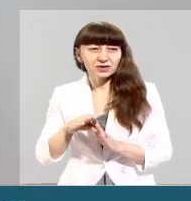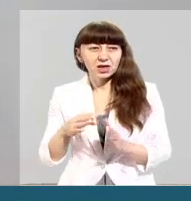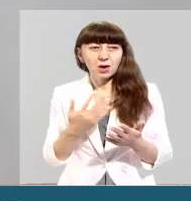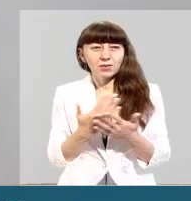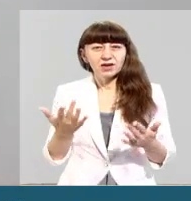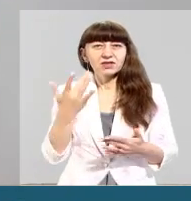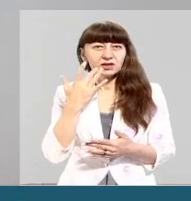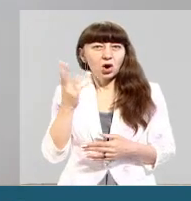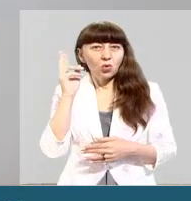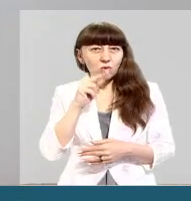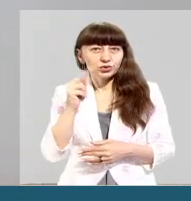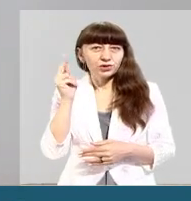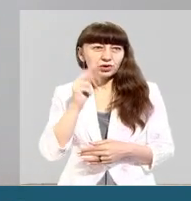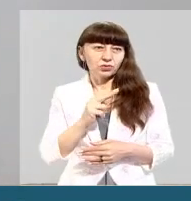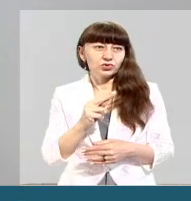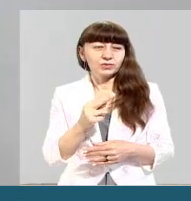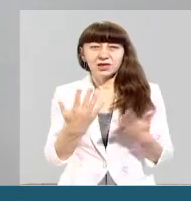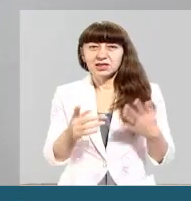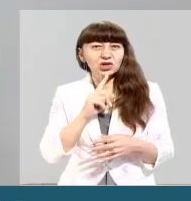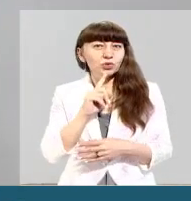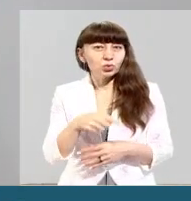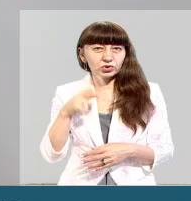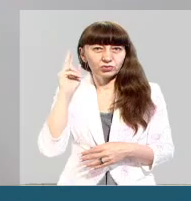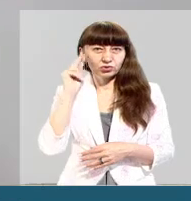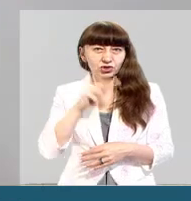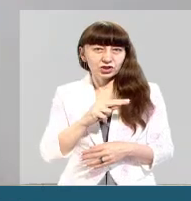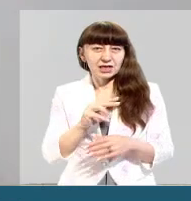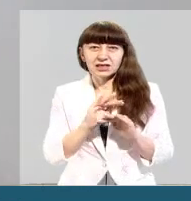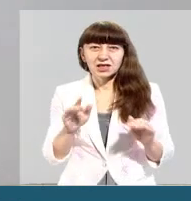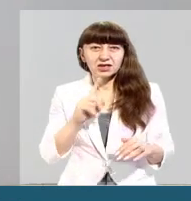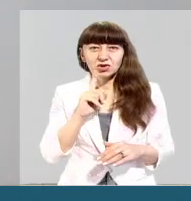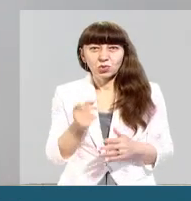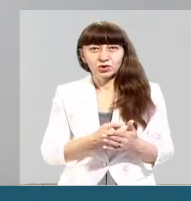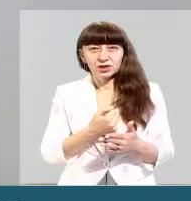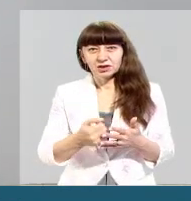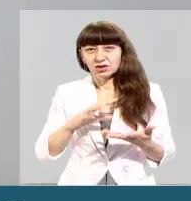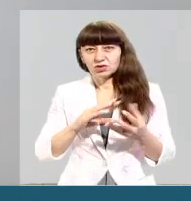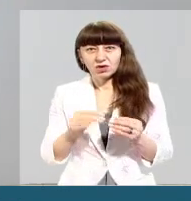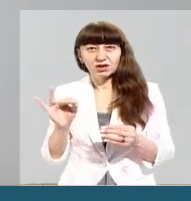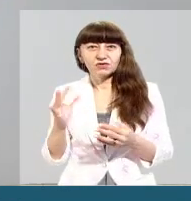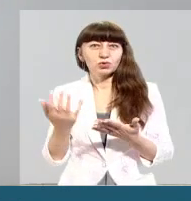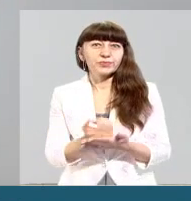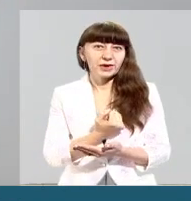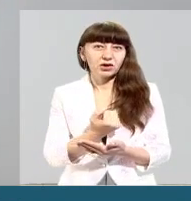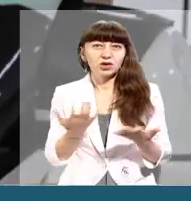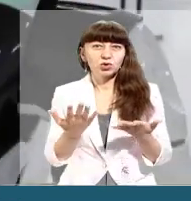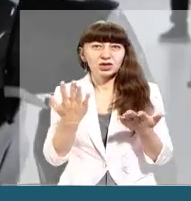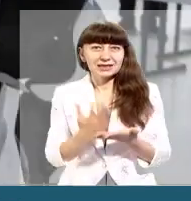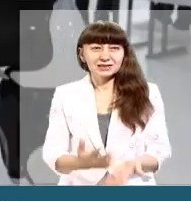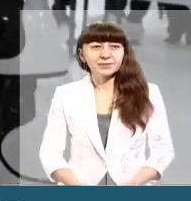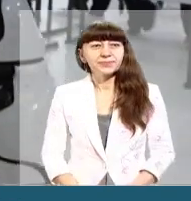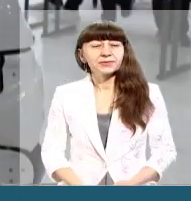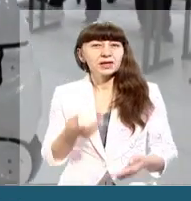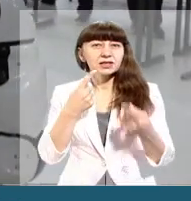все время учимся, потому что если мы не будем учиться, наши дети не будут достигать тех успехов, которые они имеют.